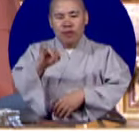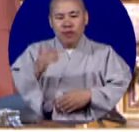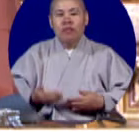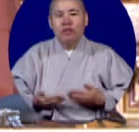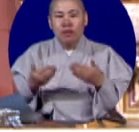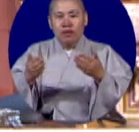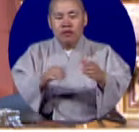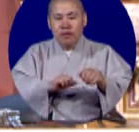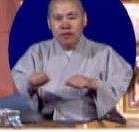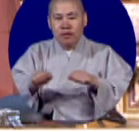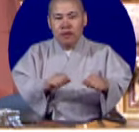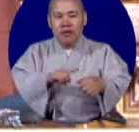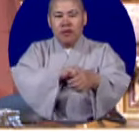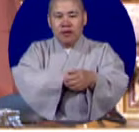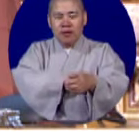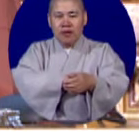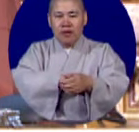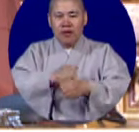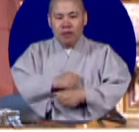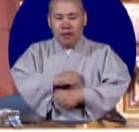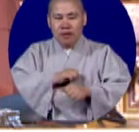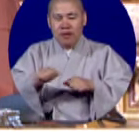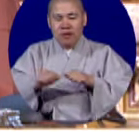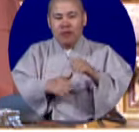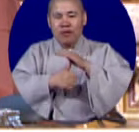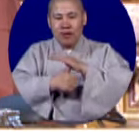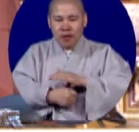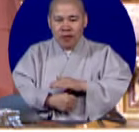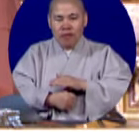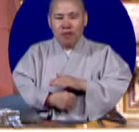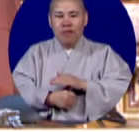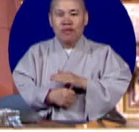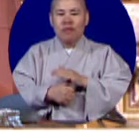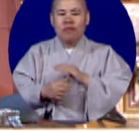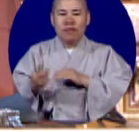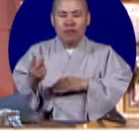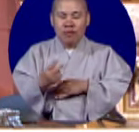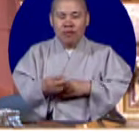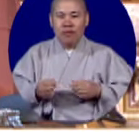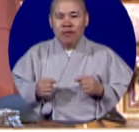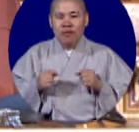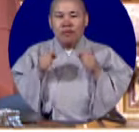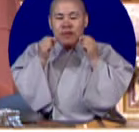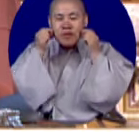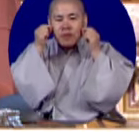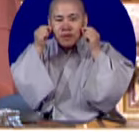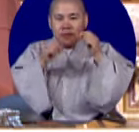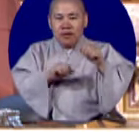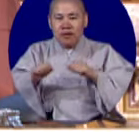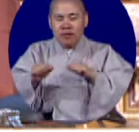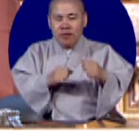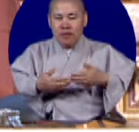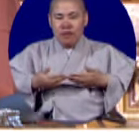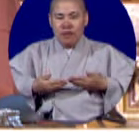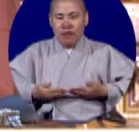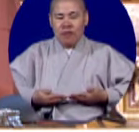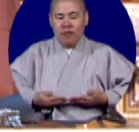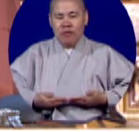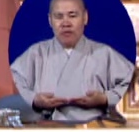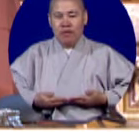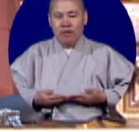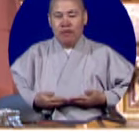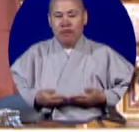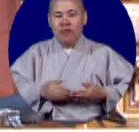실천하고 계법으로도 실천하고 인욕으로도 실천하고 정진으로도 실천하고 선정으로도